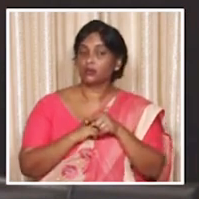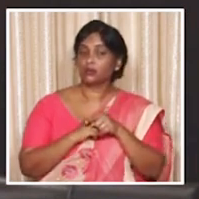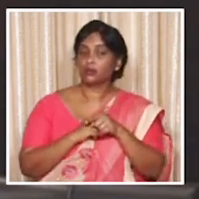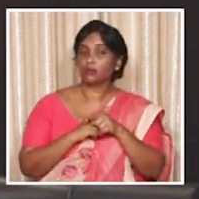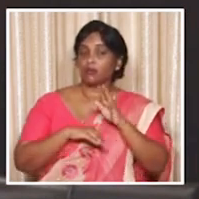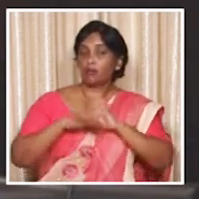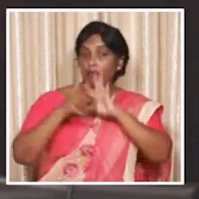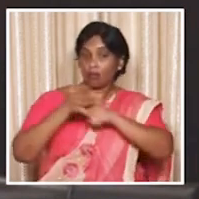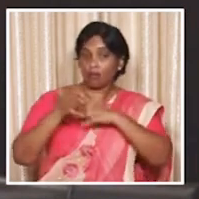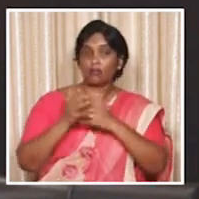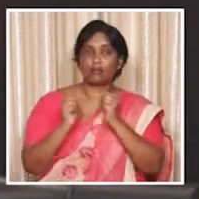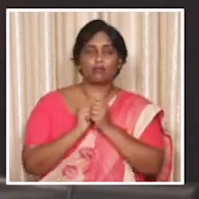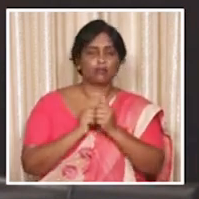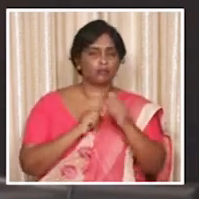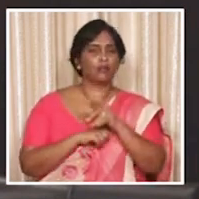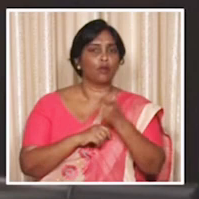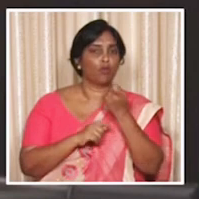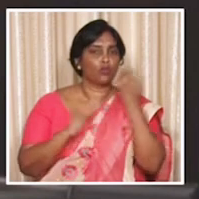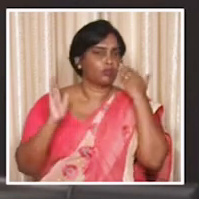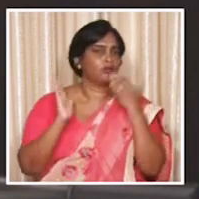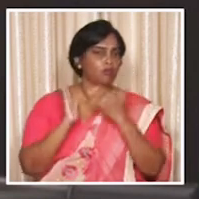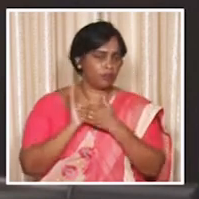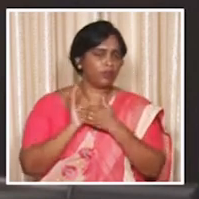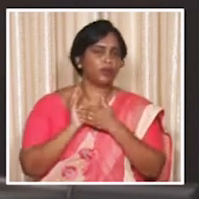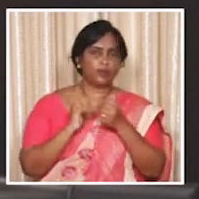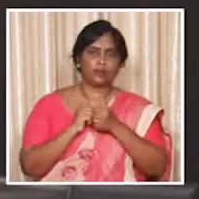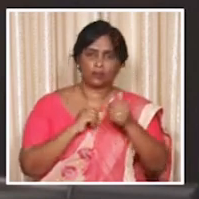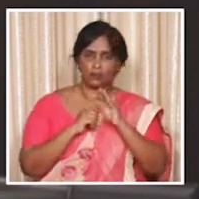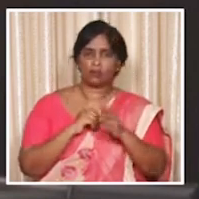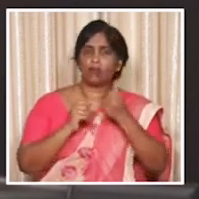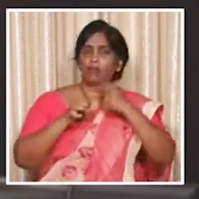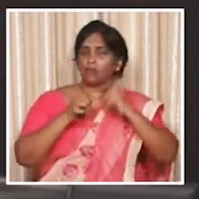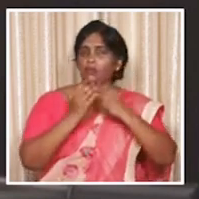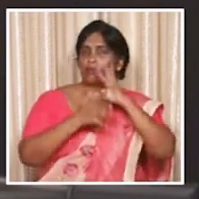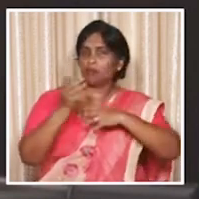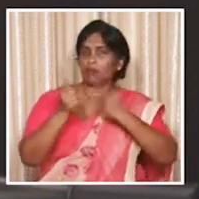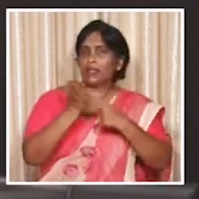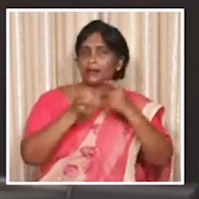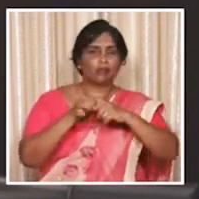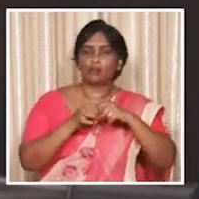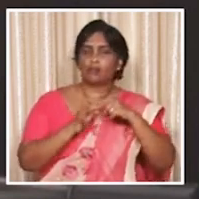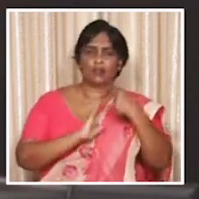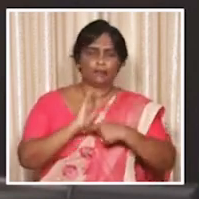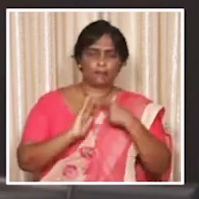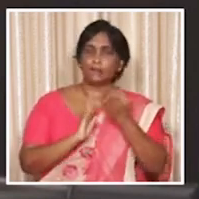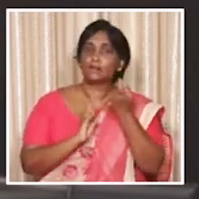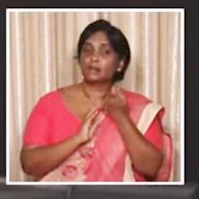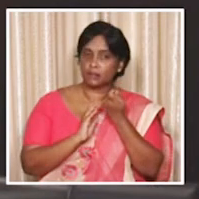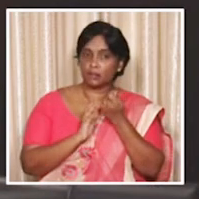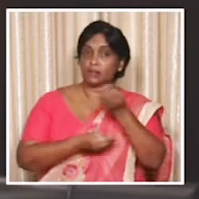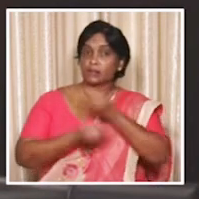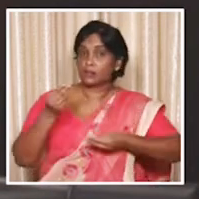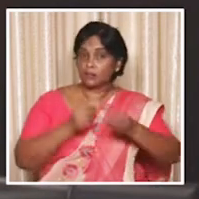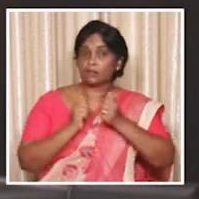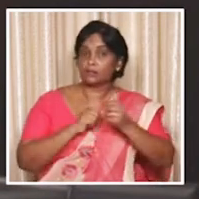මැනුවල් එකකට අනුව තමයි ක්‍රියාත්මක වෙන්නේ. මූල්‍ය සම්බන්ධයෙන් නවුන් කටයුතු කරන්නේ ප්‍රොකියුමන්ට් වැඩ කරන්නේ. නමුත් ඒක මේ රටේ මූල්‍ය ගනුදෙනු